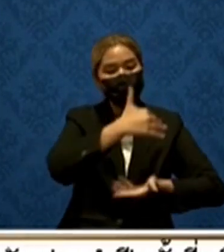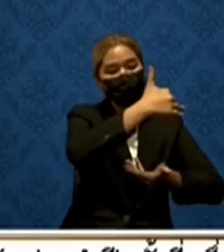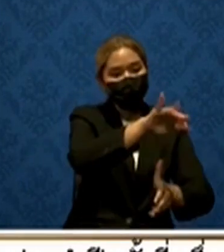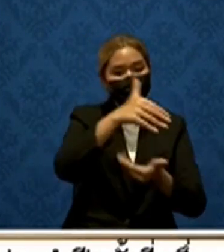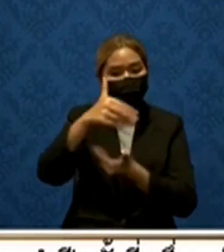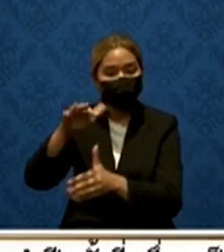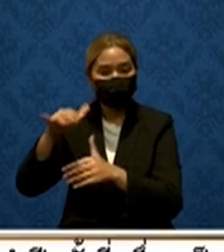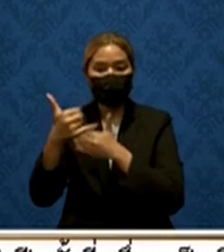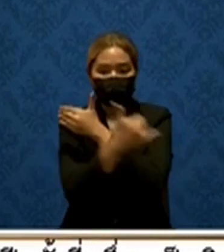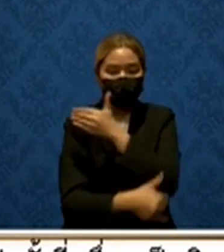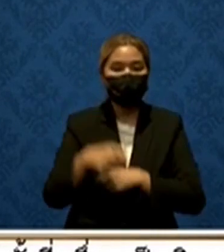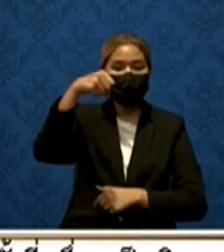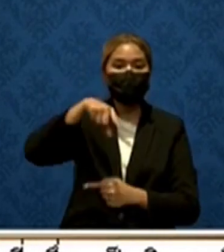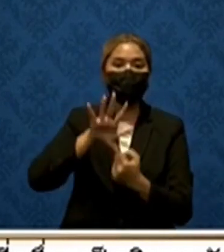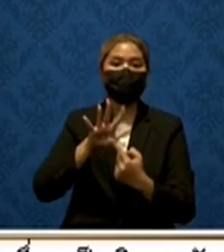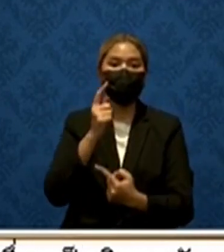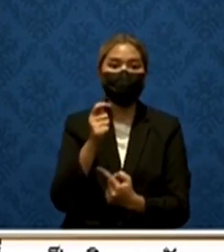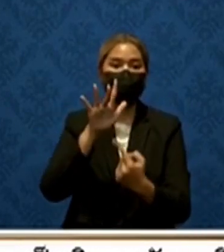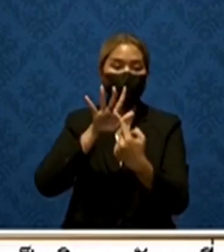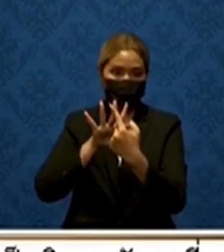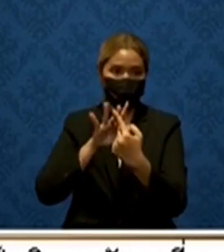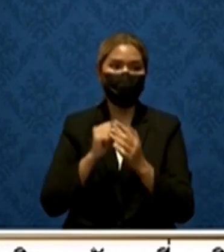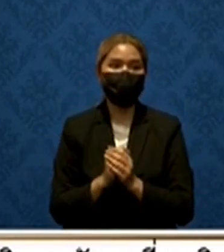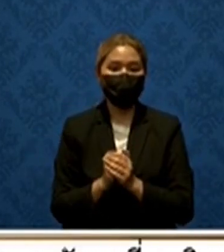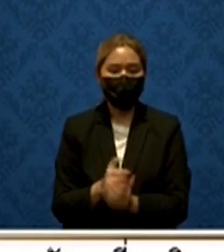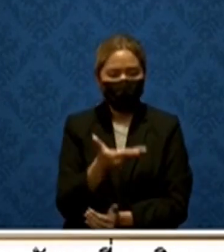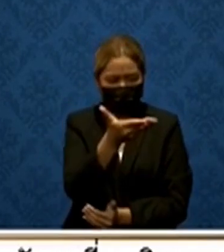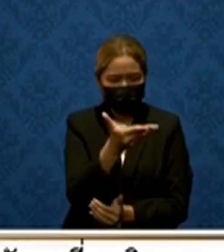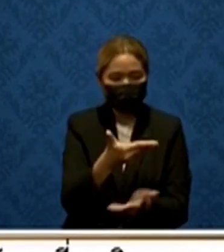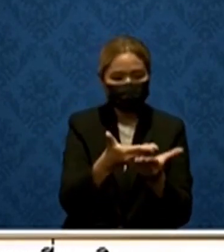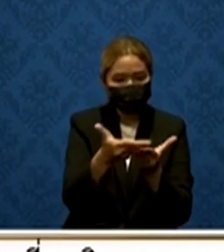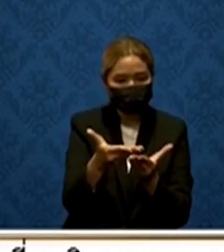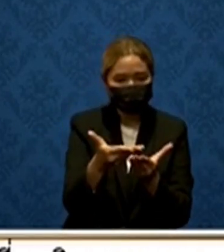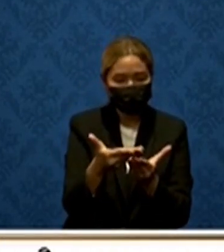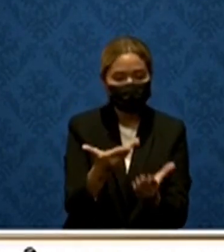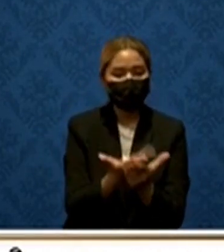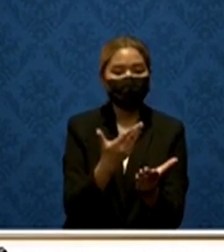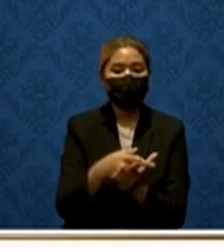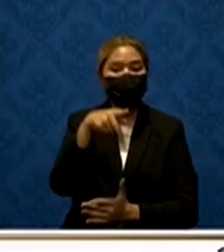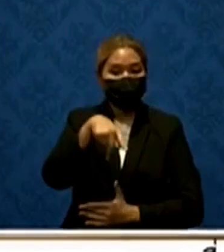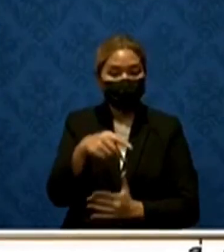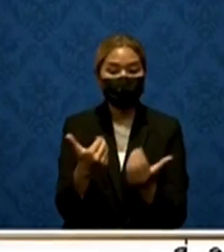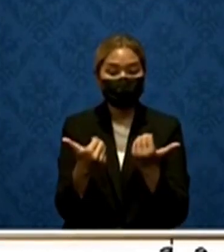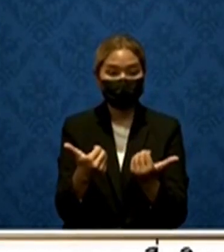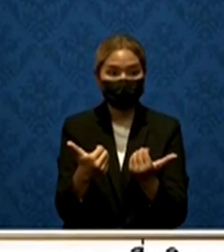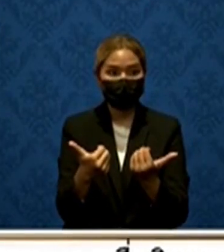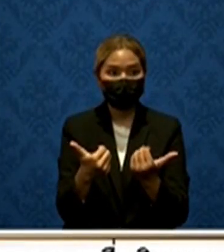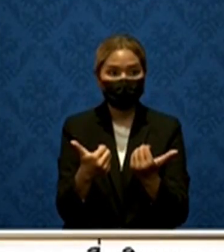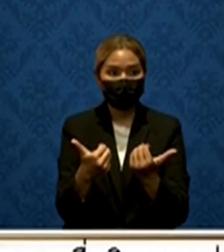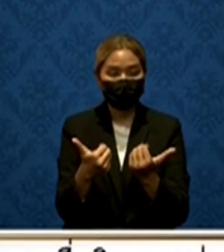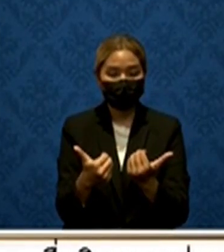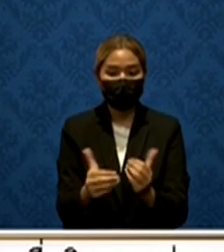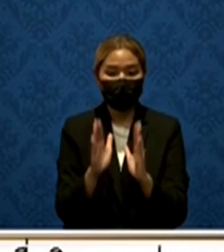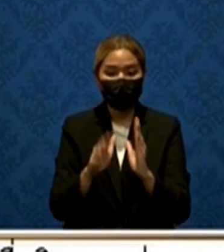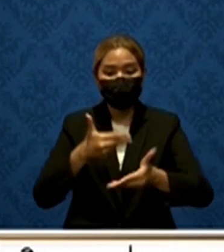เอารเบีขอซือปุยในราคาพิเศษปรากศว่าขณะนี้ผู้ส่งออกปุ่ย